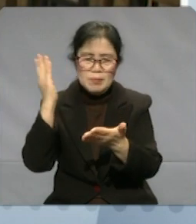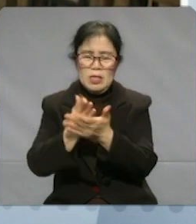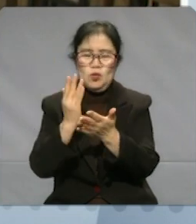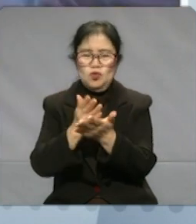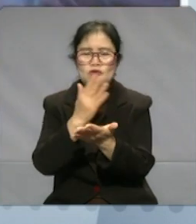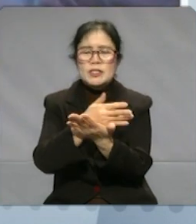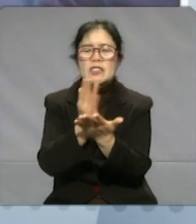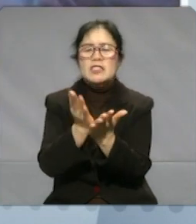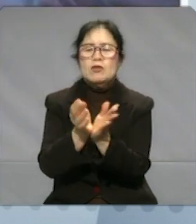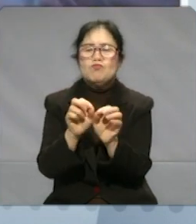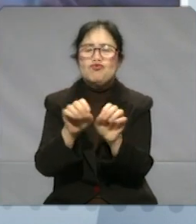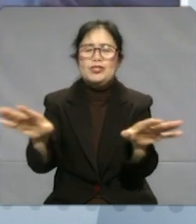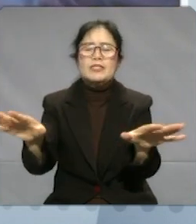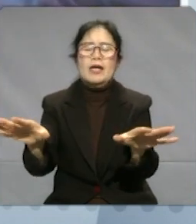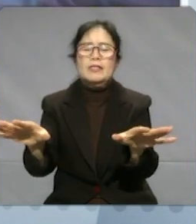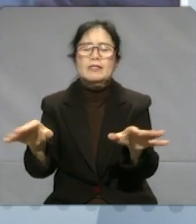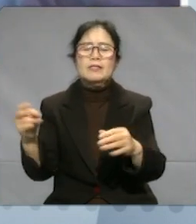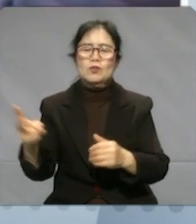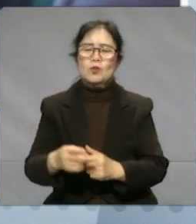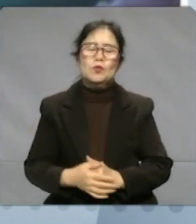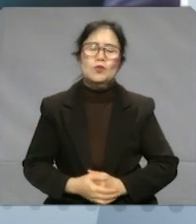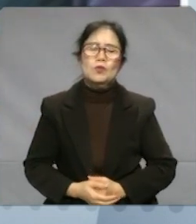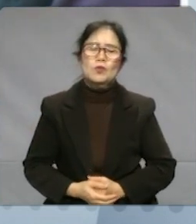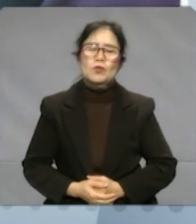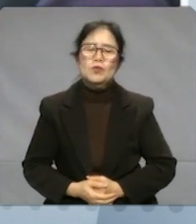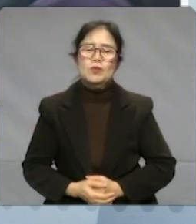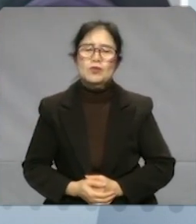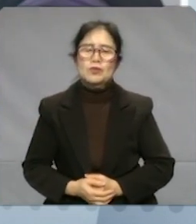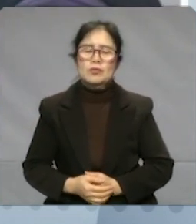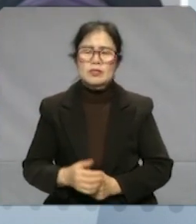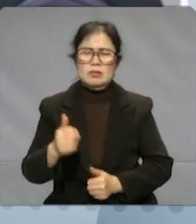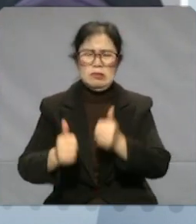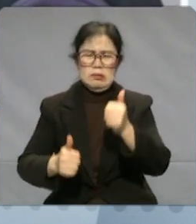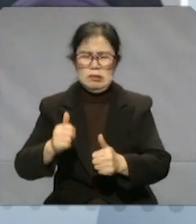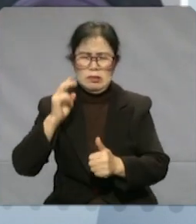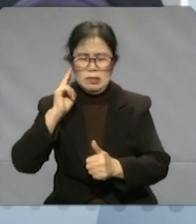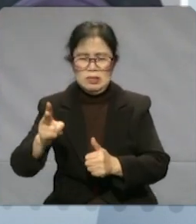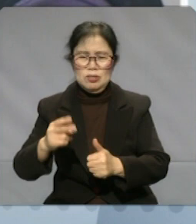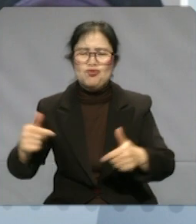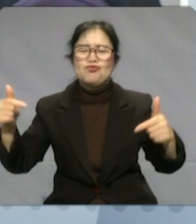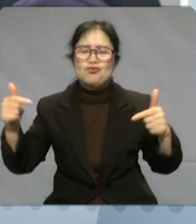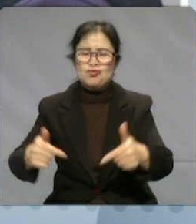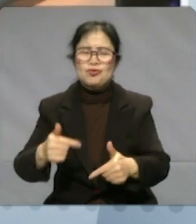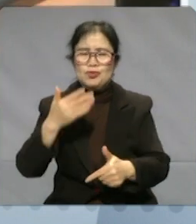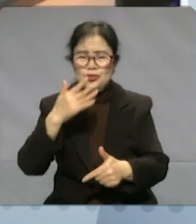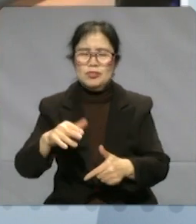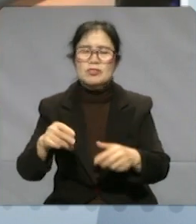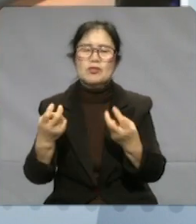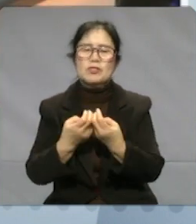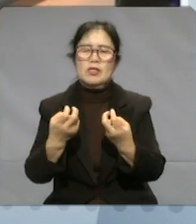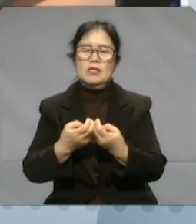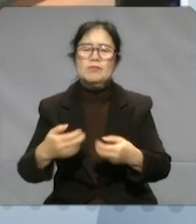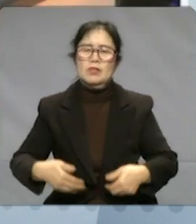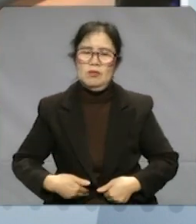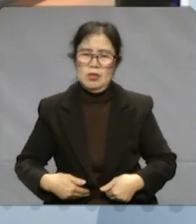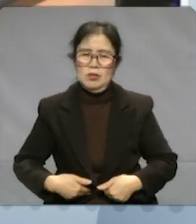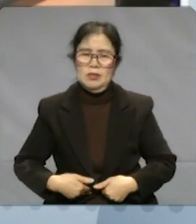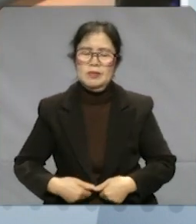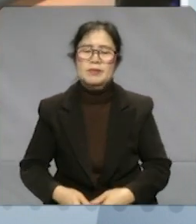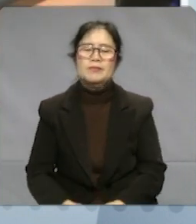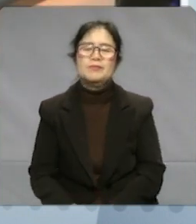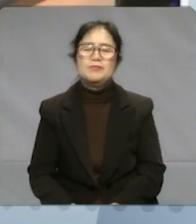분산되고 그 과대한 경쟁을 줄일 수 있는 이런 식의 정책이 필요하다라는 거 말씀드릴 수